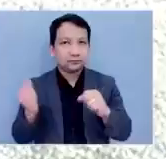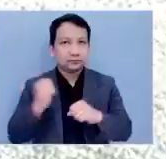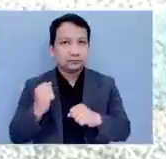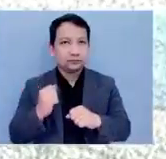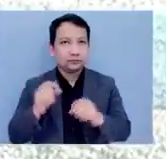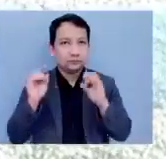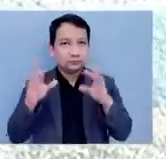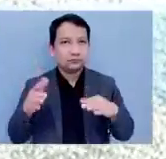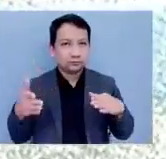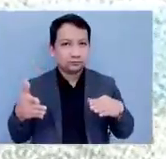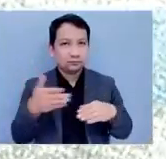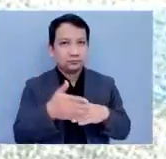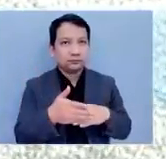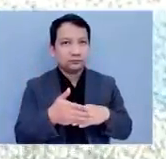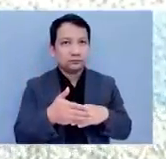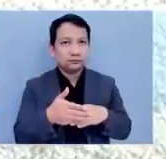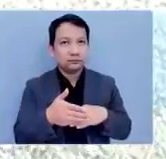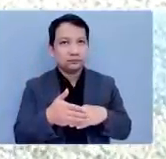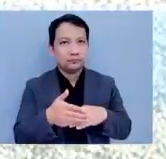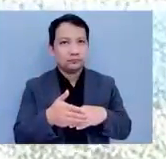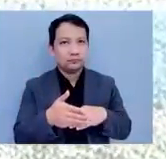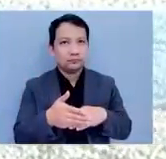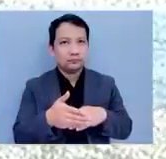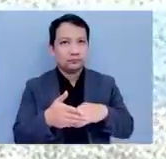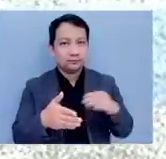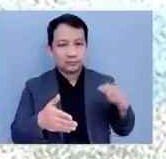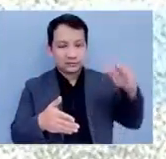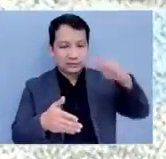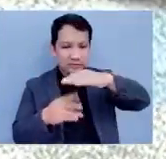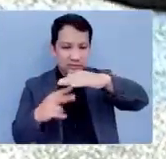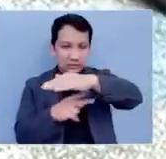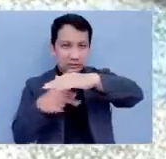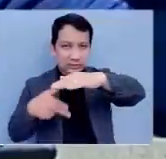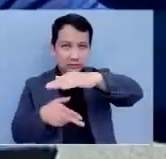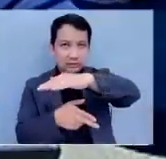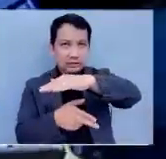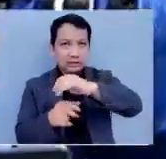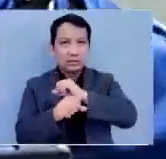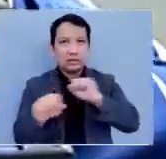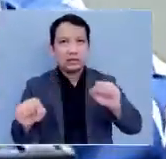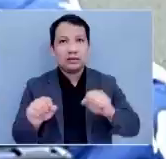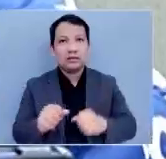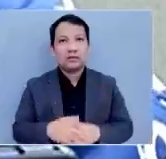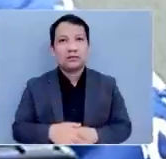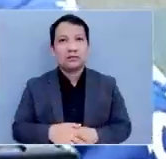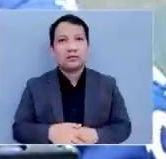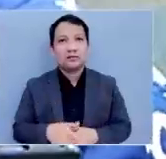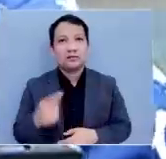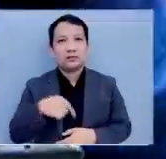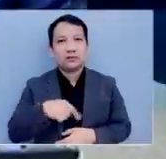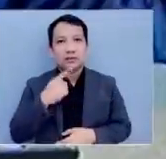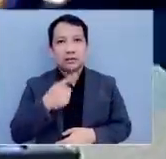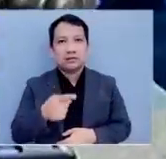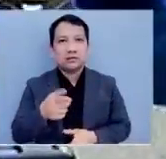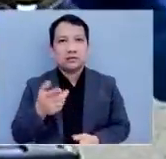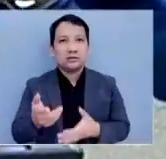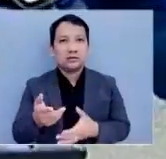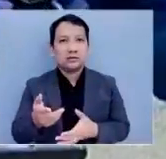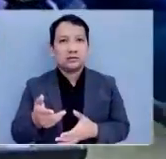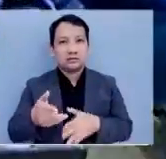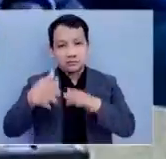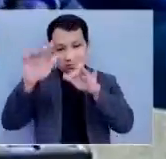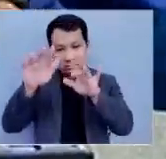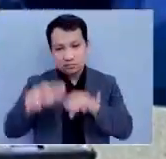delikado sa kalsada, lalo sisilong tayo sa may footbridge para safety. Yun nga lang, paano kung halimbawa na inaabot ka ng